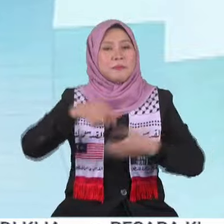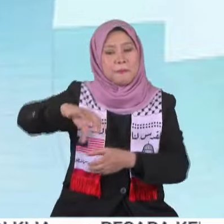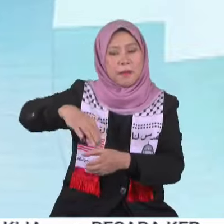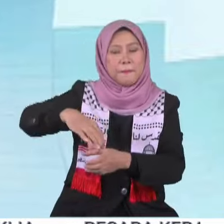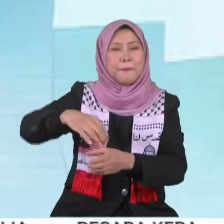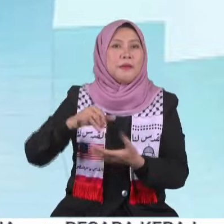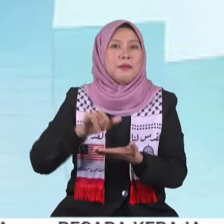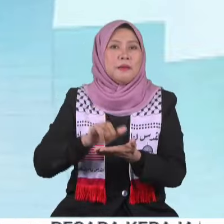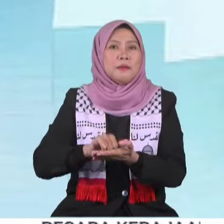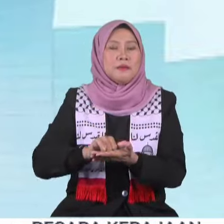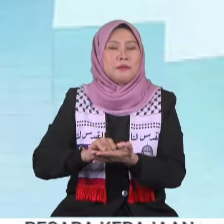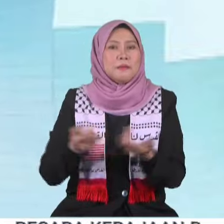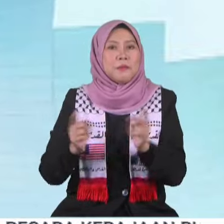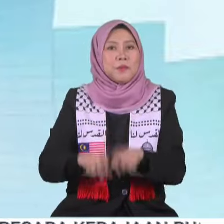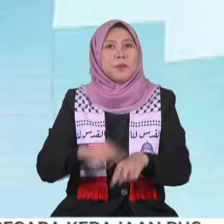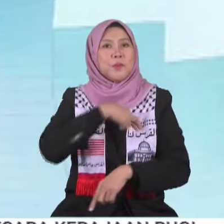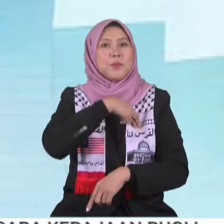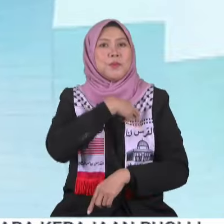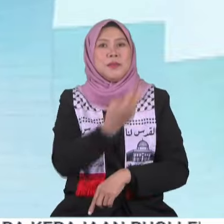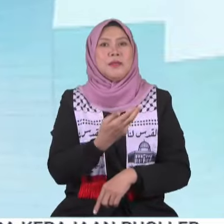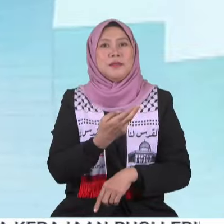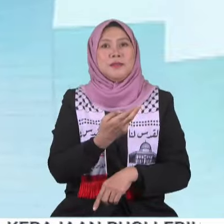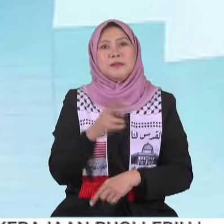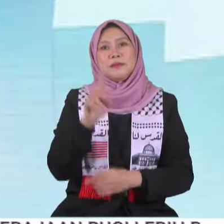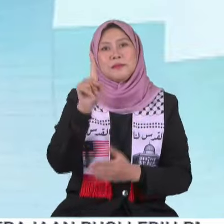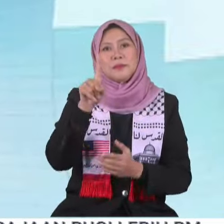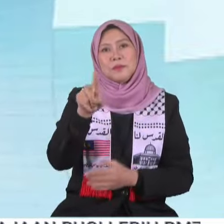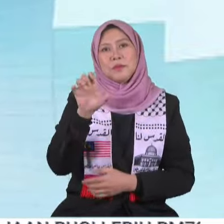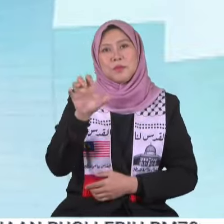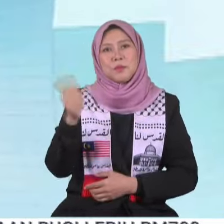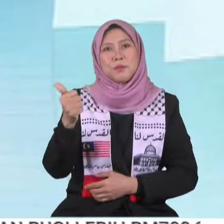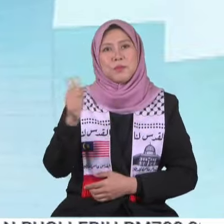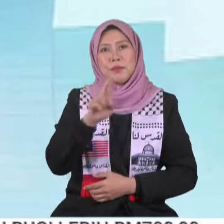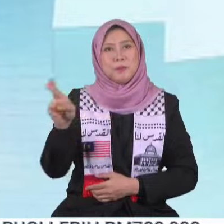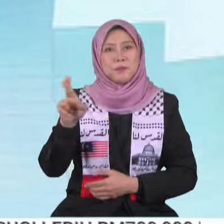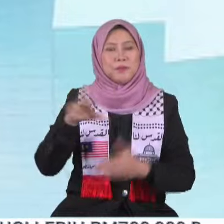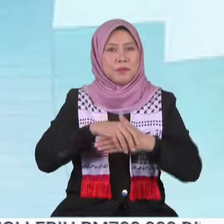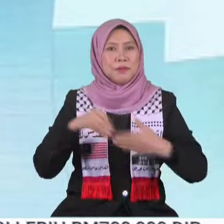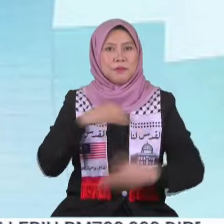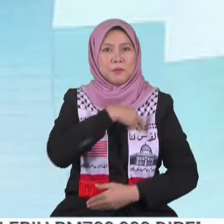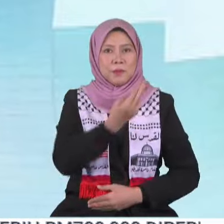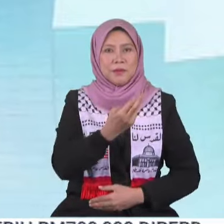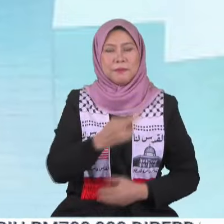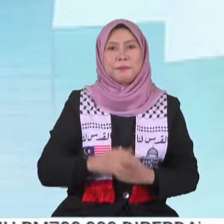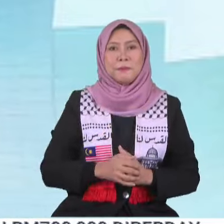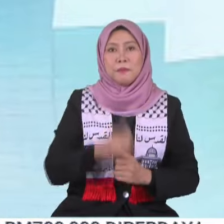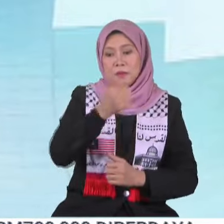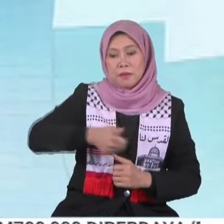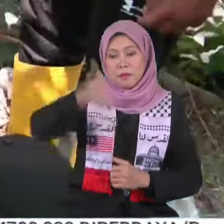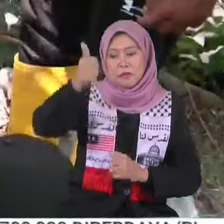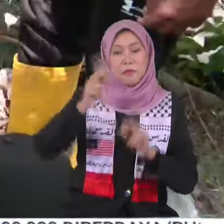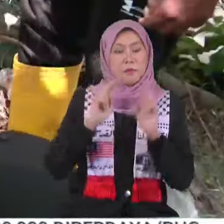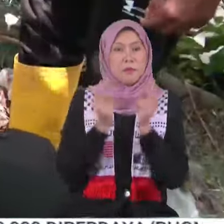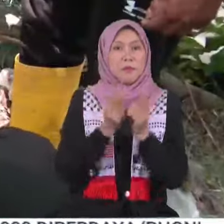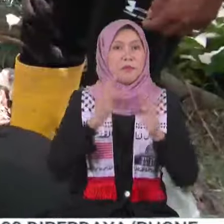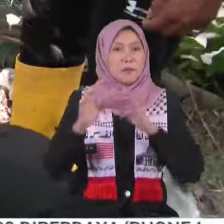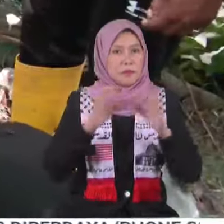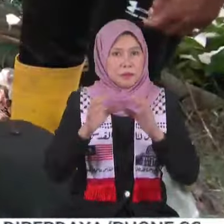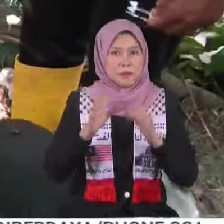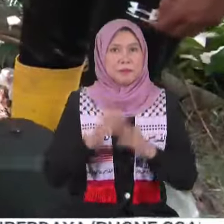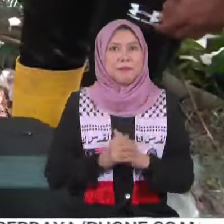lebih setahun itu mengakibatkan kerugian sebanyak RM110,000. Pengarah Unit Komunikasi dan Hal Ehwal